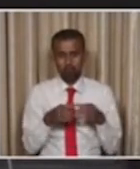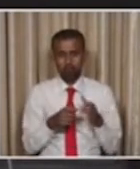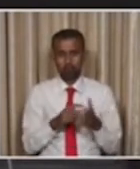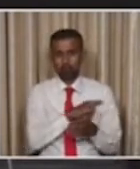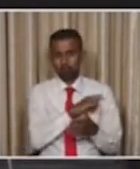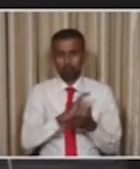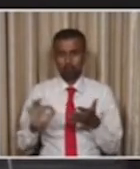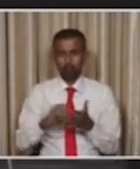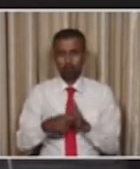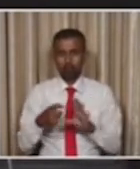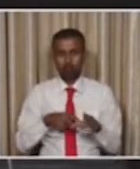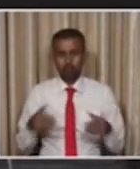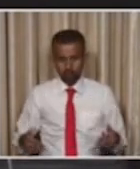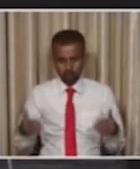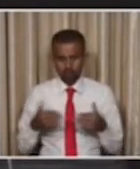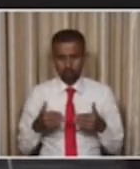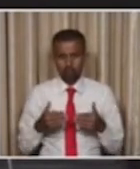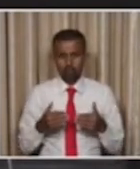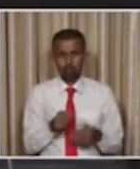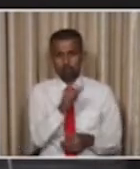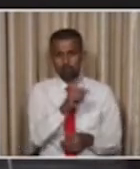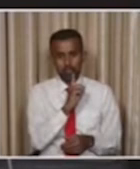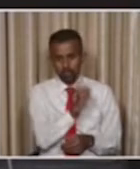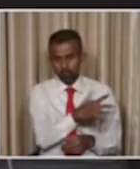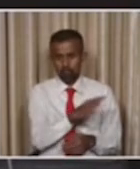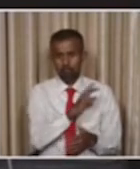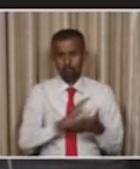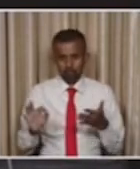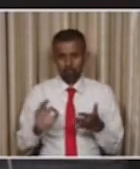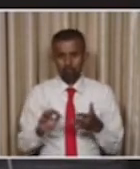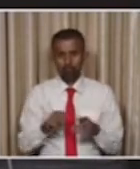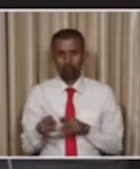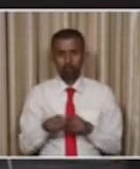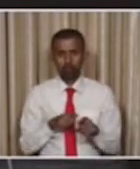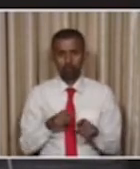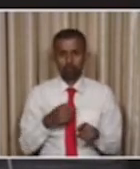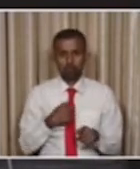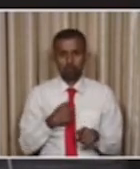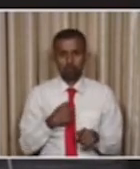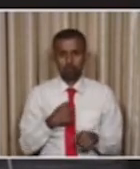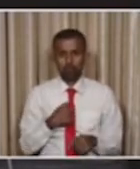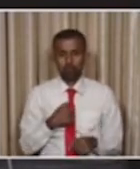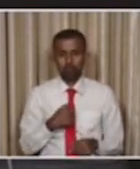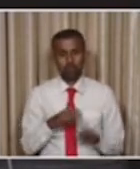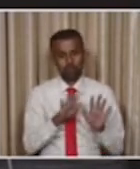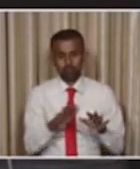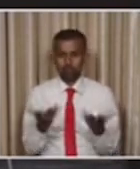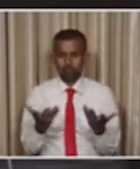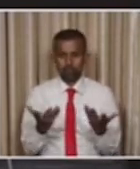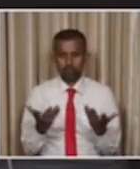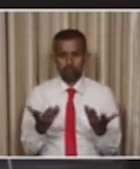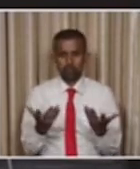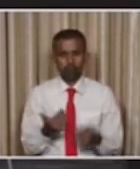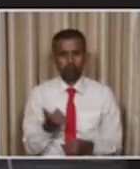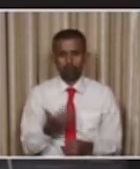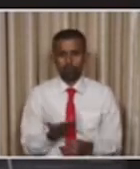දැන් බලන්නකෝ අදත් එතුමාට කියලා දෙන්නේ මේ එතුමාව අයින් කරන්න යනවා කියලානේ. අපි එතුමා ඉන්නවද නැද්ද කියන කාරණේ නෙමෙයි